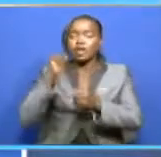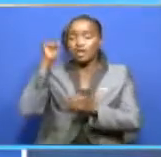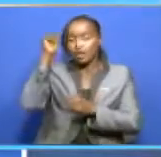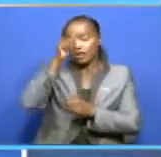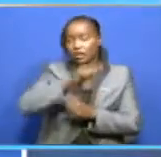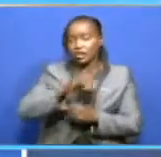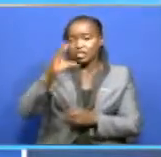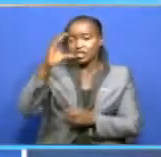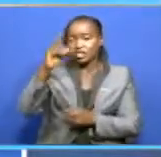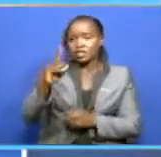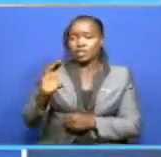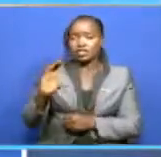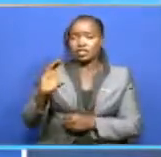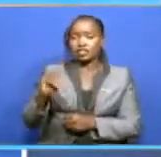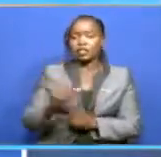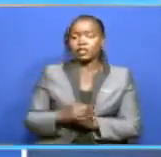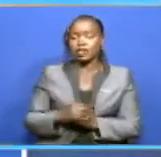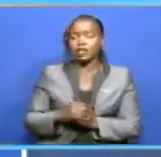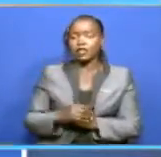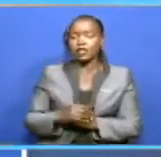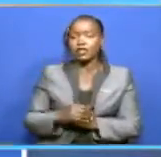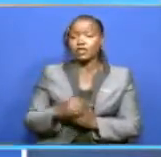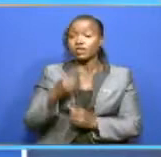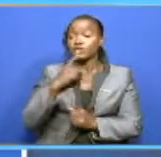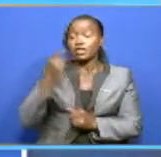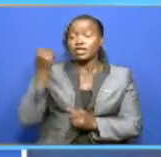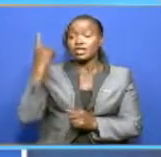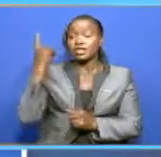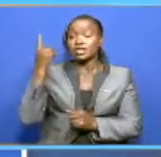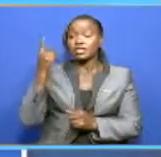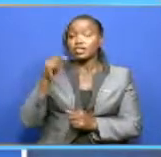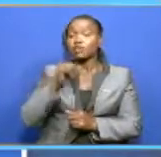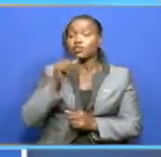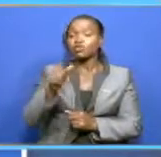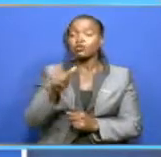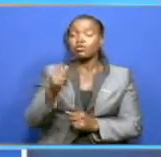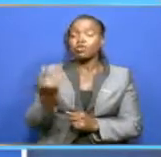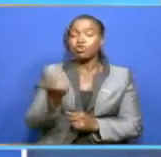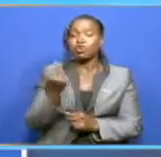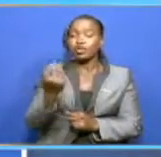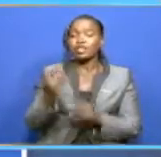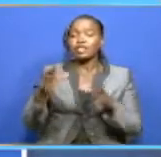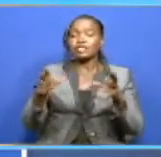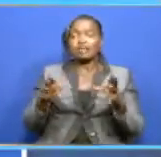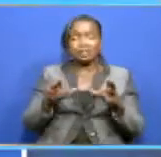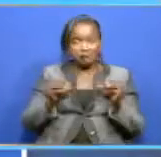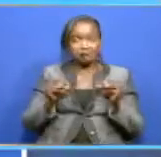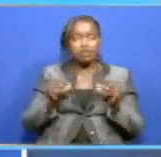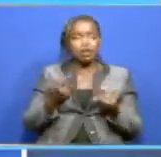CDC. So ieleweke kwamba sisi hatupokei tu, sisi si wa kupokea tu.